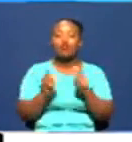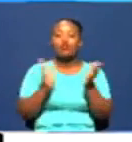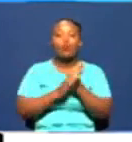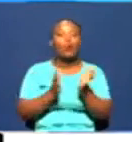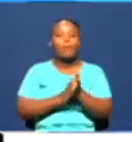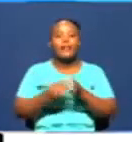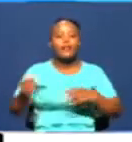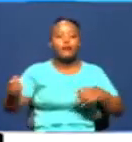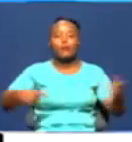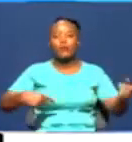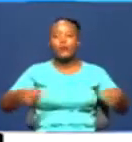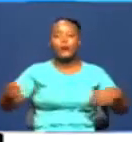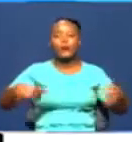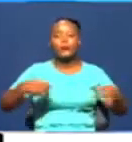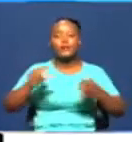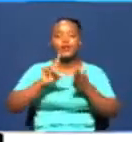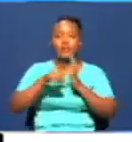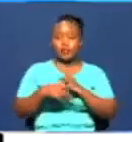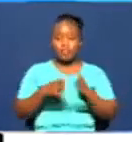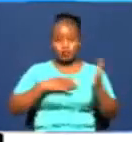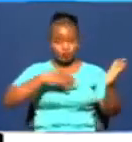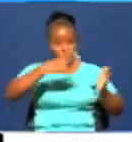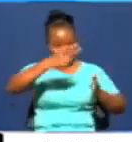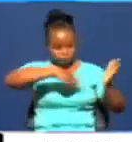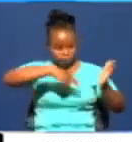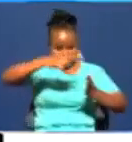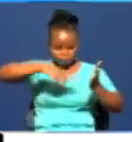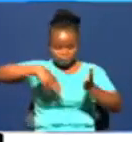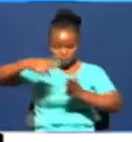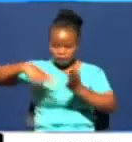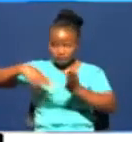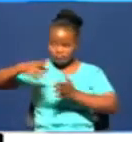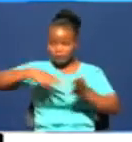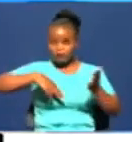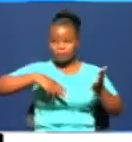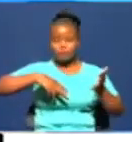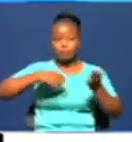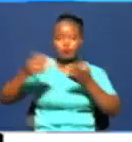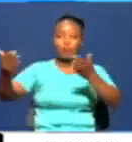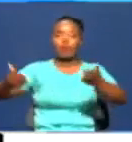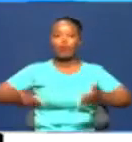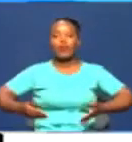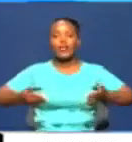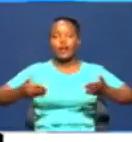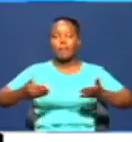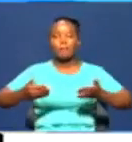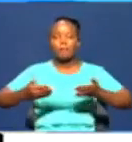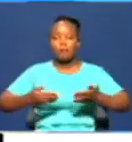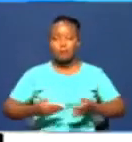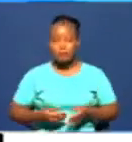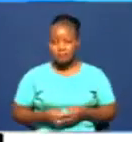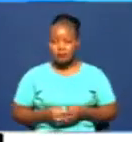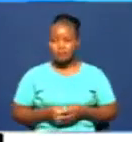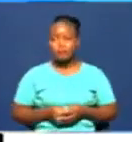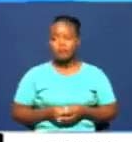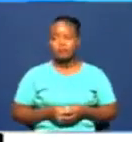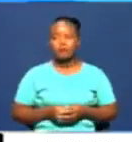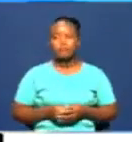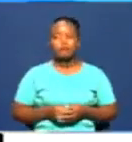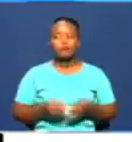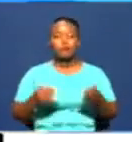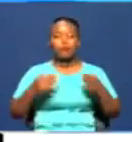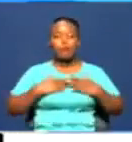tatu ambapo nitakuwa ni mwenye kuzisoma kadri tunavyoendelea na taarifa hizi. Karibu, twende nalo hadi tamati. Mwili wa